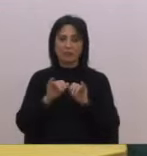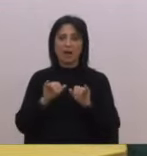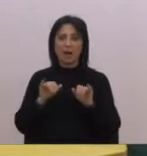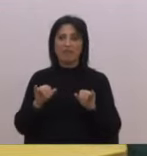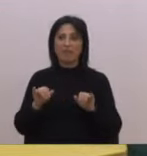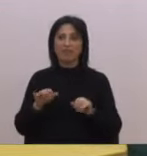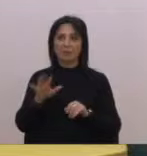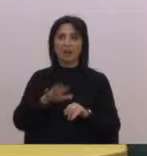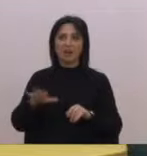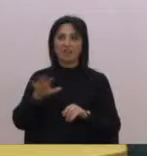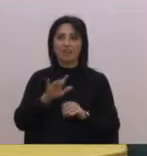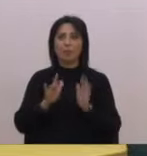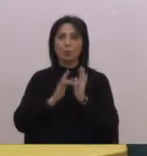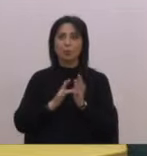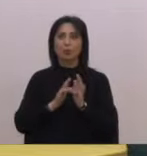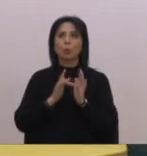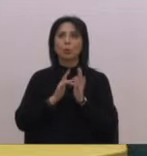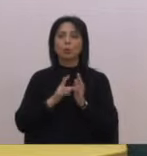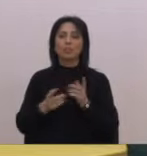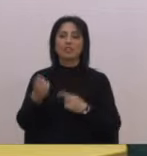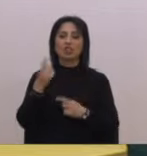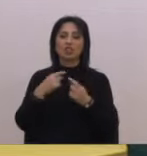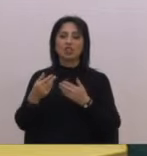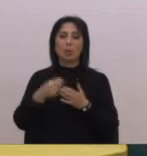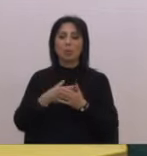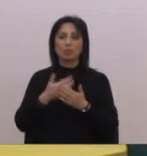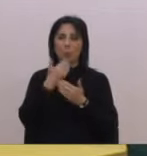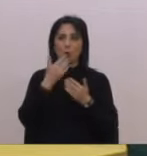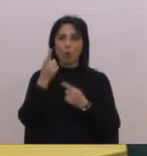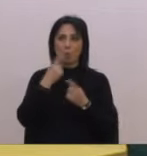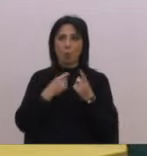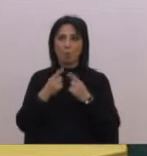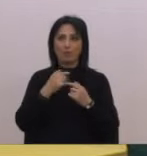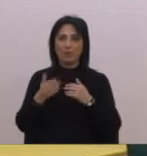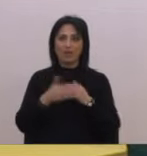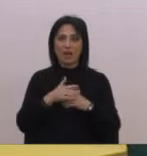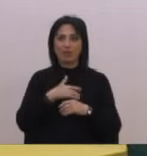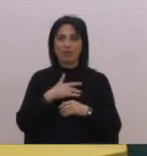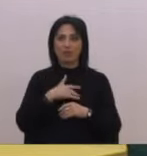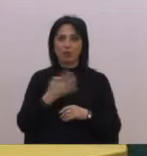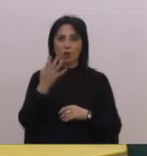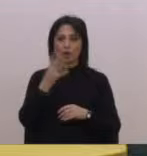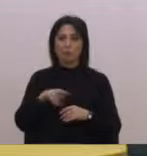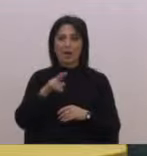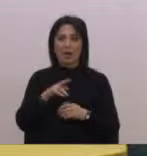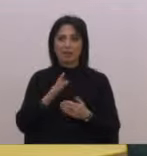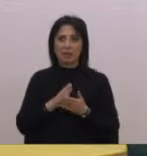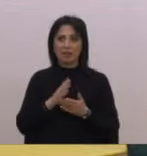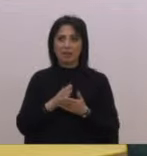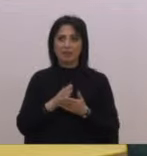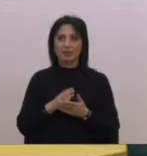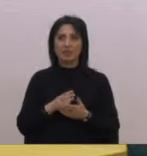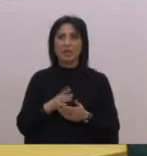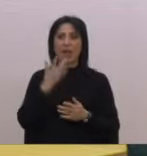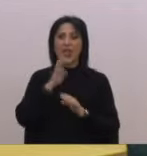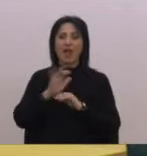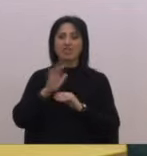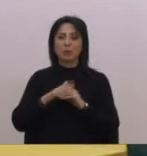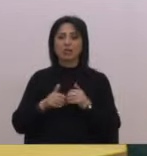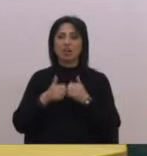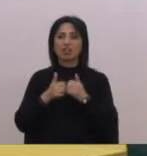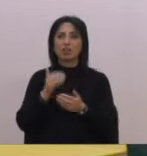განვითარებულია ქვეყანაში ტურიზმი და ტურიზმიდან შემოსავლები ბოლო მონაცემებით დაახლოებით 4 მილიარდს აღწევს. ექსპორტის